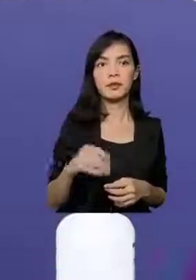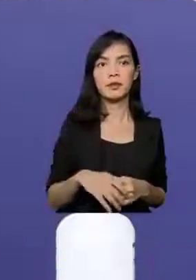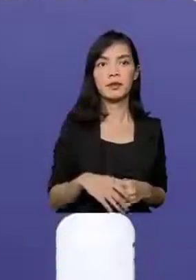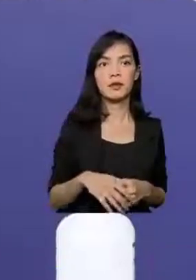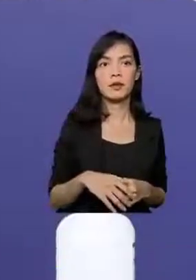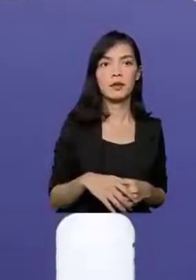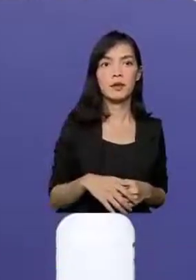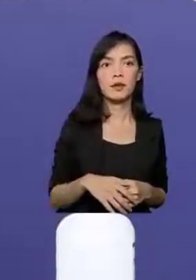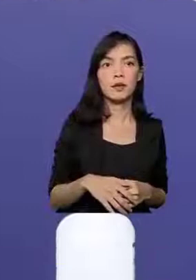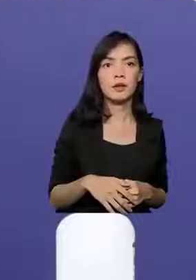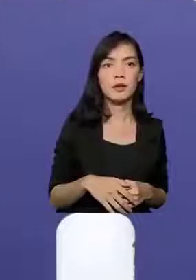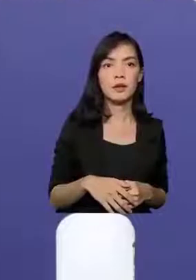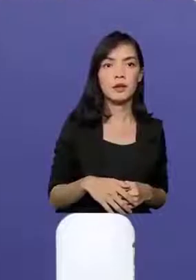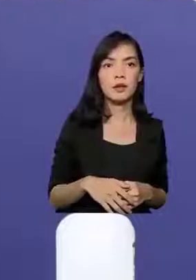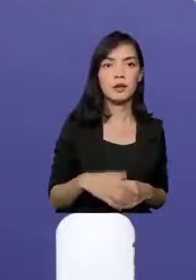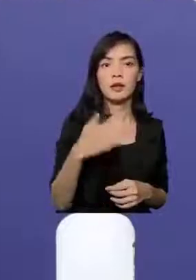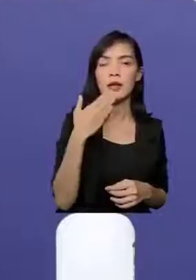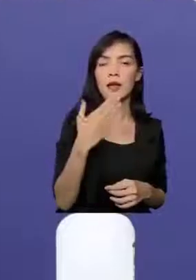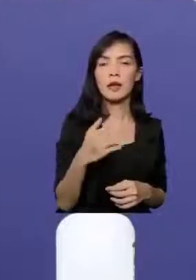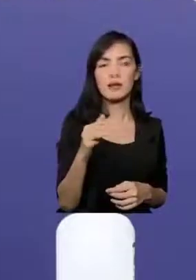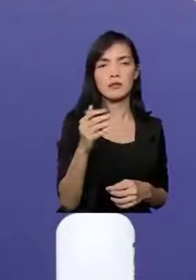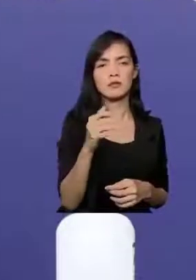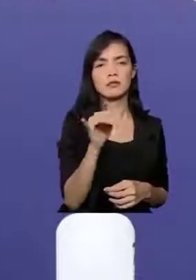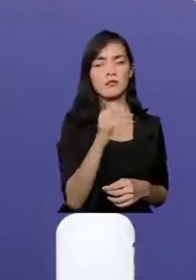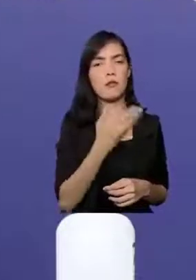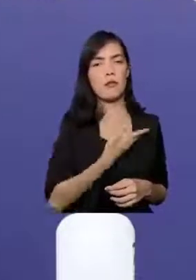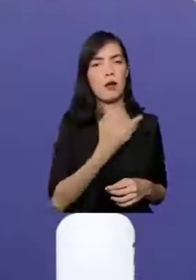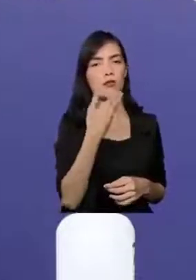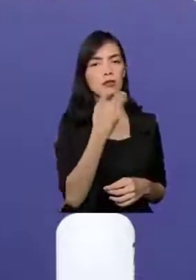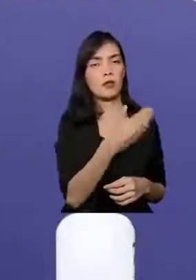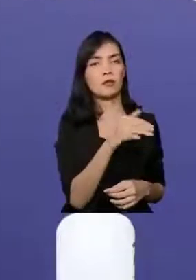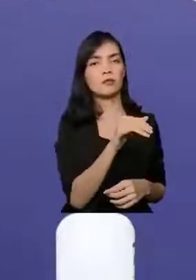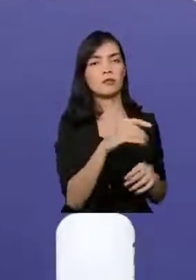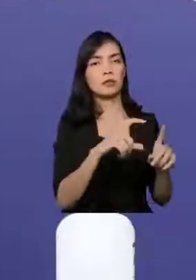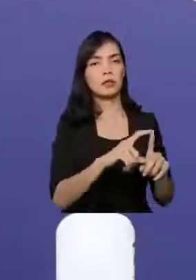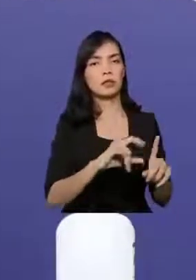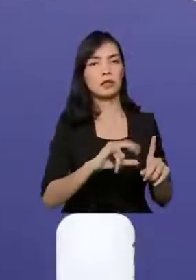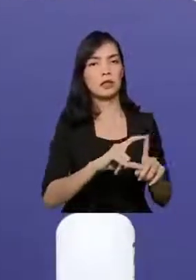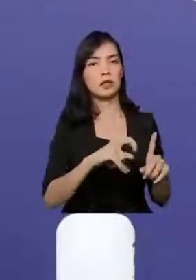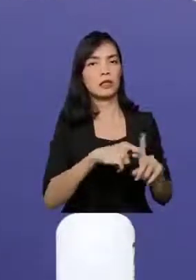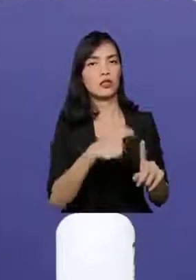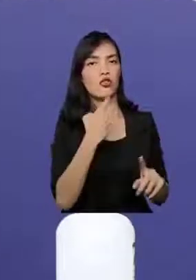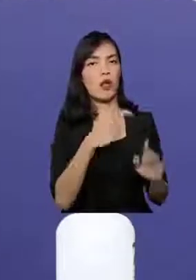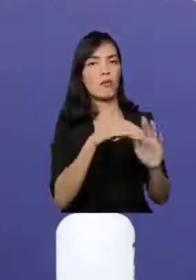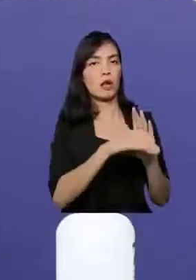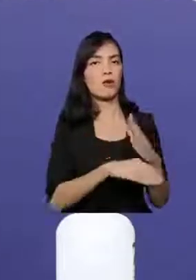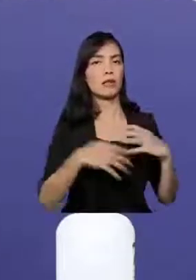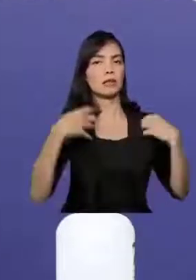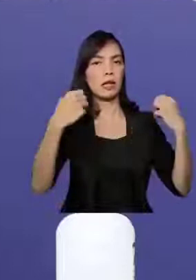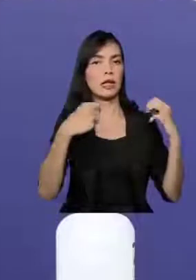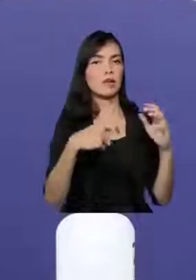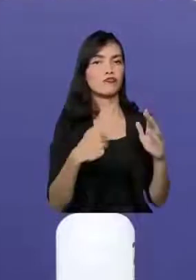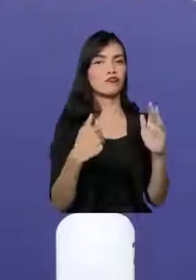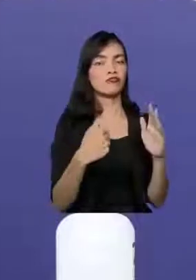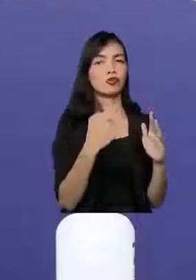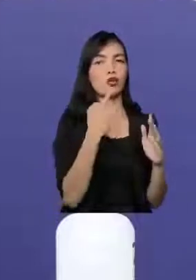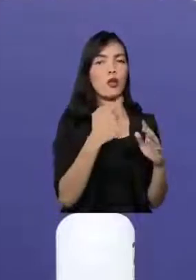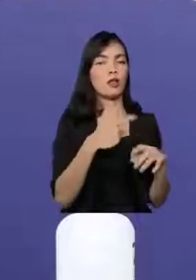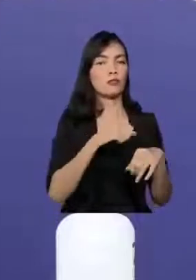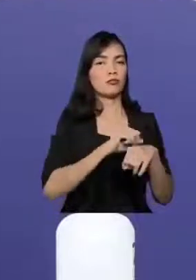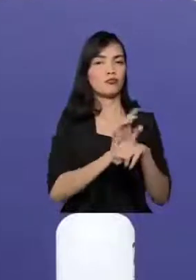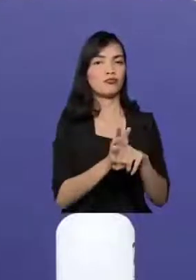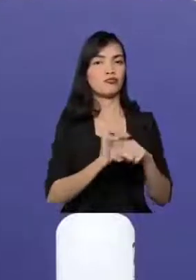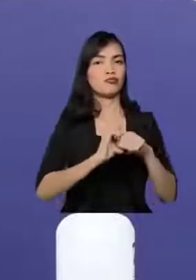penerapan protokol juga nih mungkin pertanyaannya Salma untuk bapak dipikir kayak dengan penerapan protokol kesehatan melaksanakan ibadah Jumat selama pademi ke